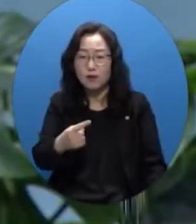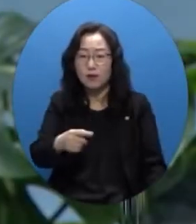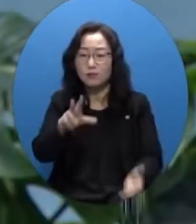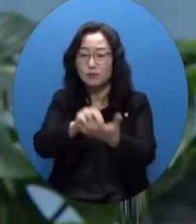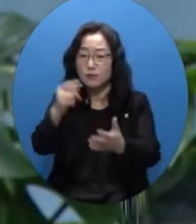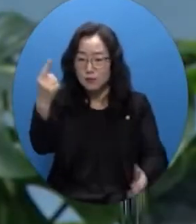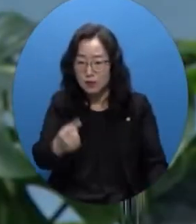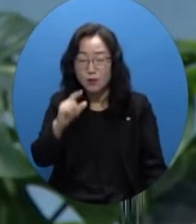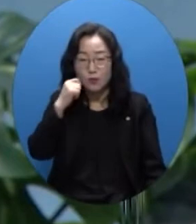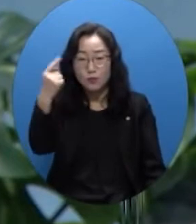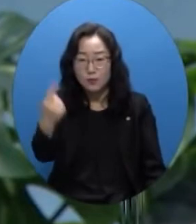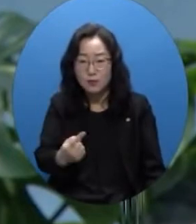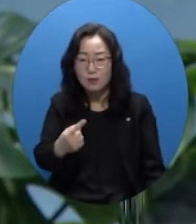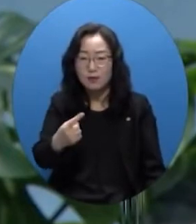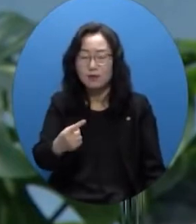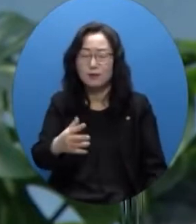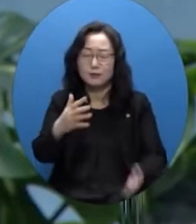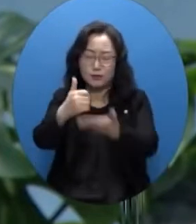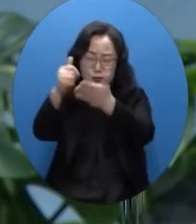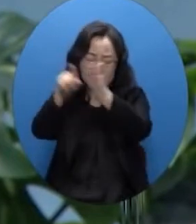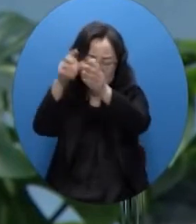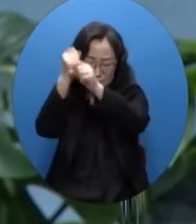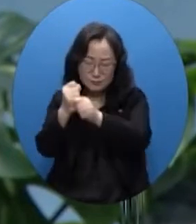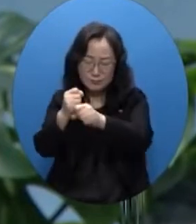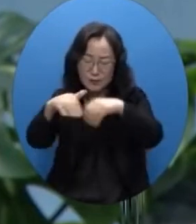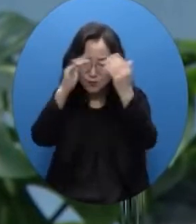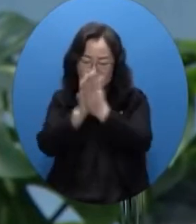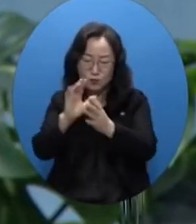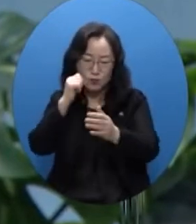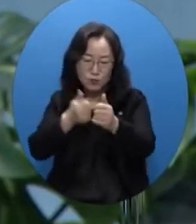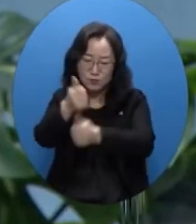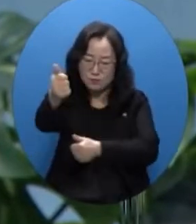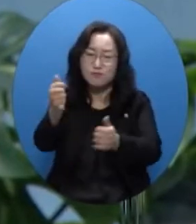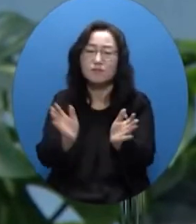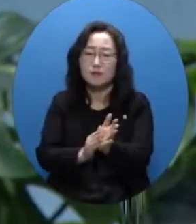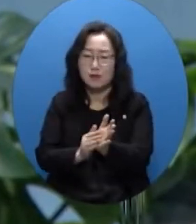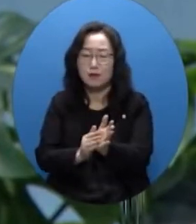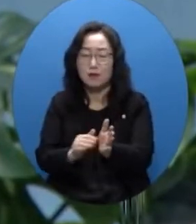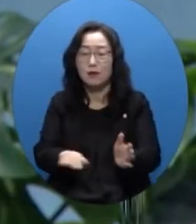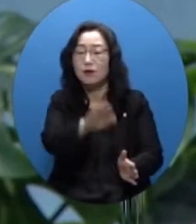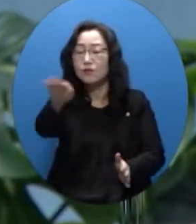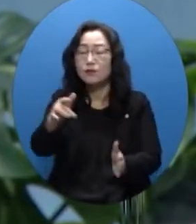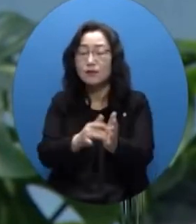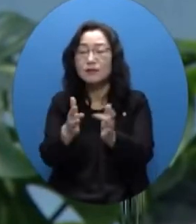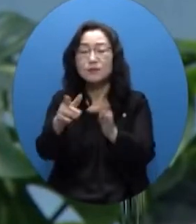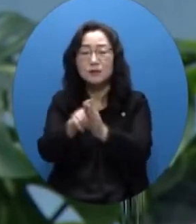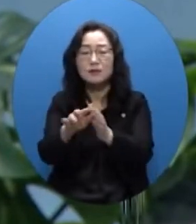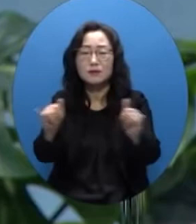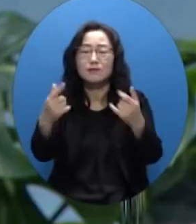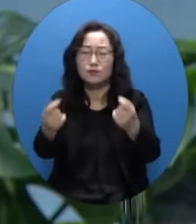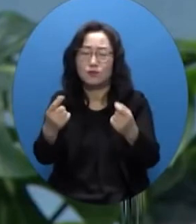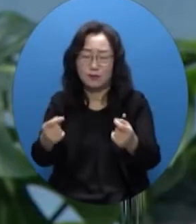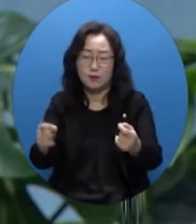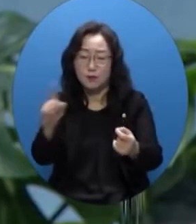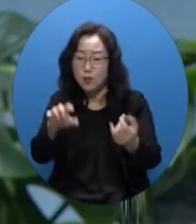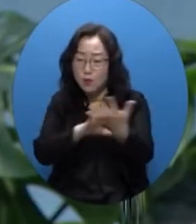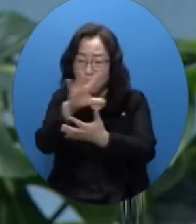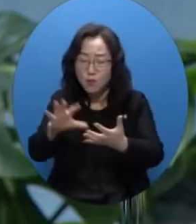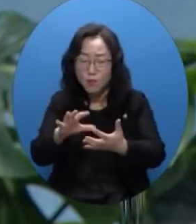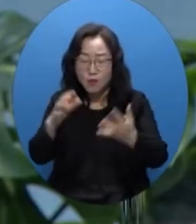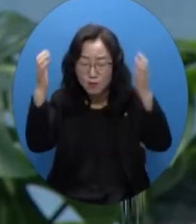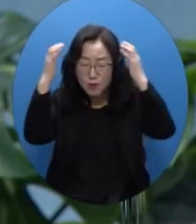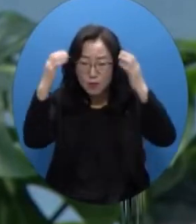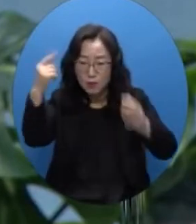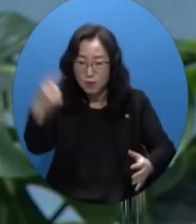하려다 왔지만 그런 김을 붙잡고 모든 어려움을 이겨내 것입니다 우리 예수 믿는 사람들은 어떤 하나님 다가와도 낙심하고